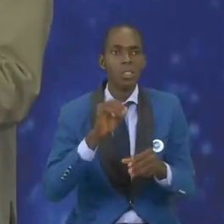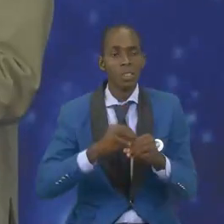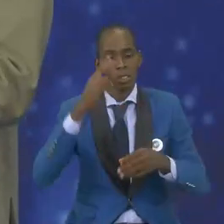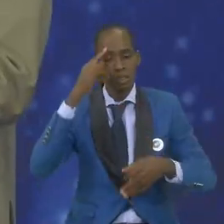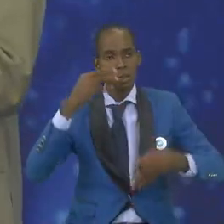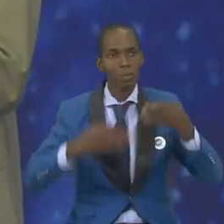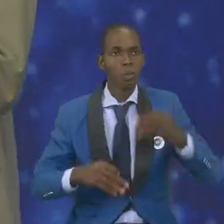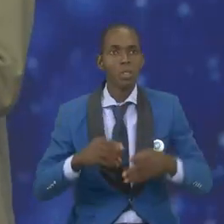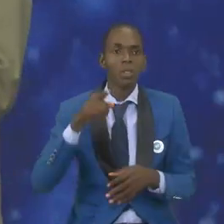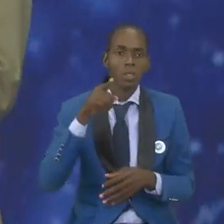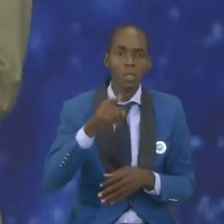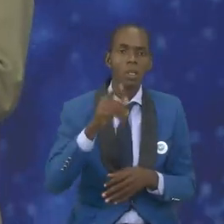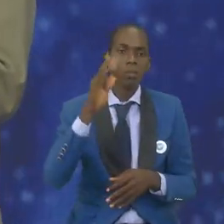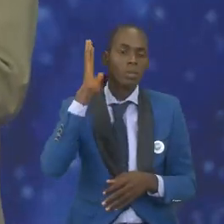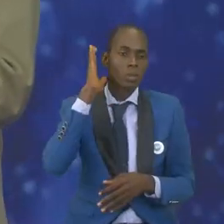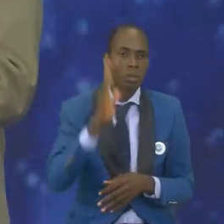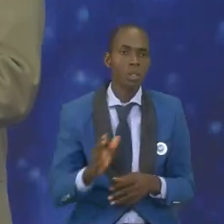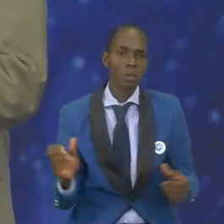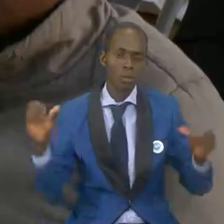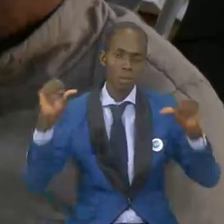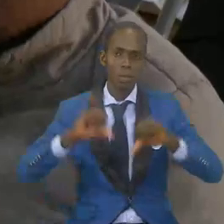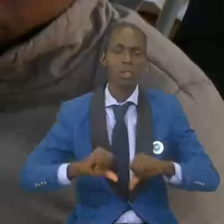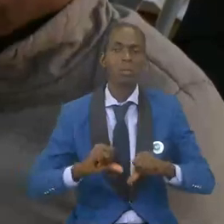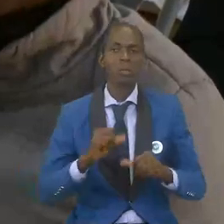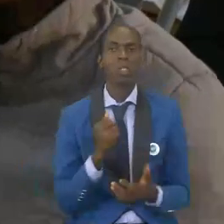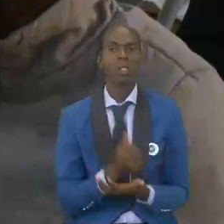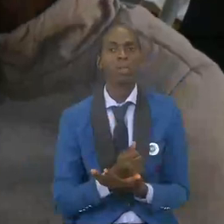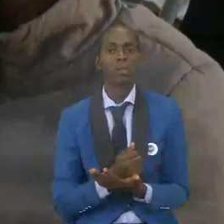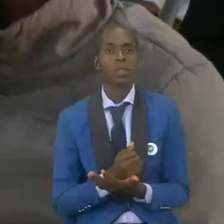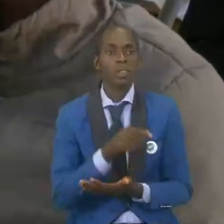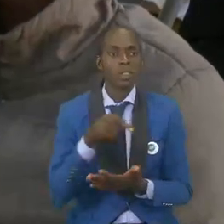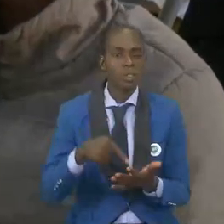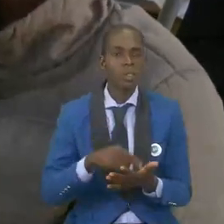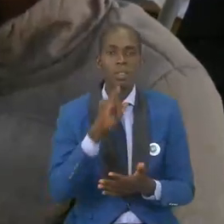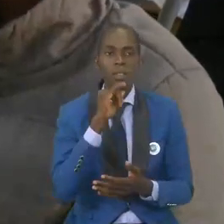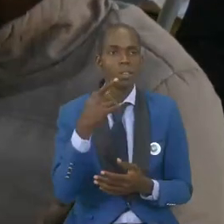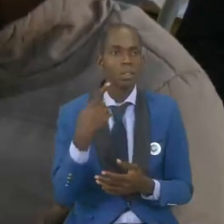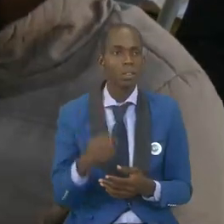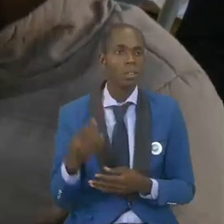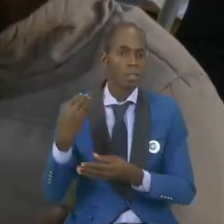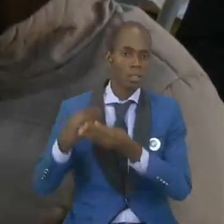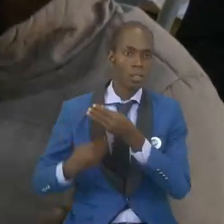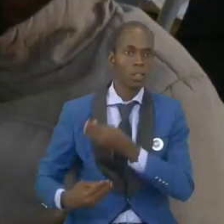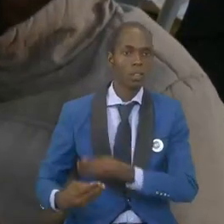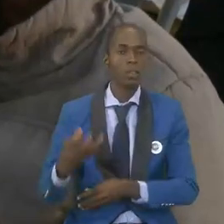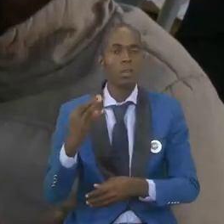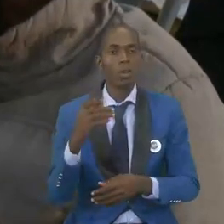langue qui s'élèvera en justice contre toi, tu la condamneras.